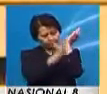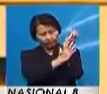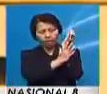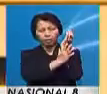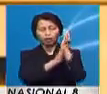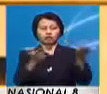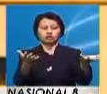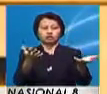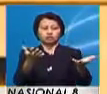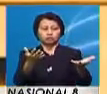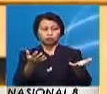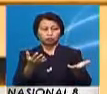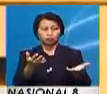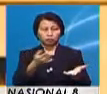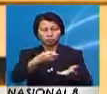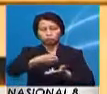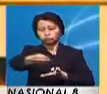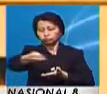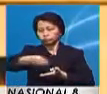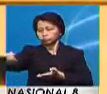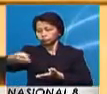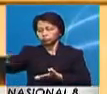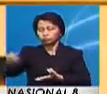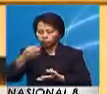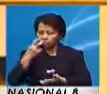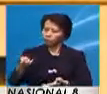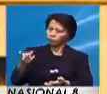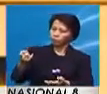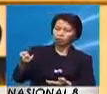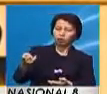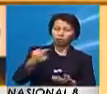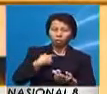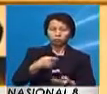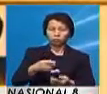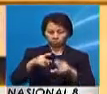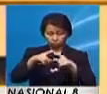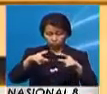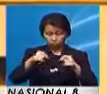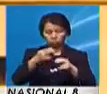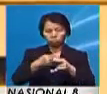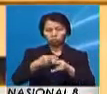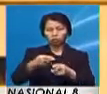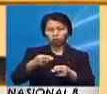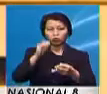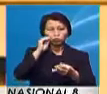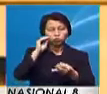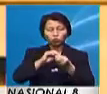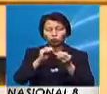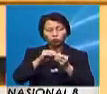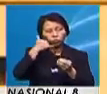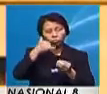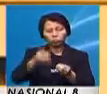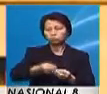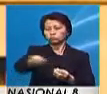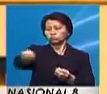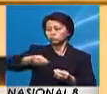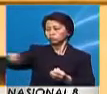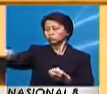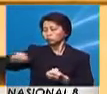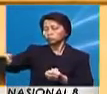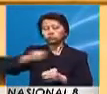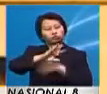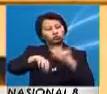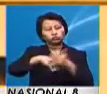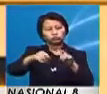dilekat. Handbill diedarkan. Ada name card dengan nombor telefonnya sama-sama diedar di merata